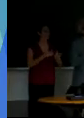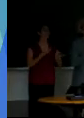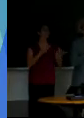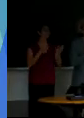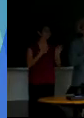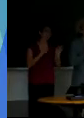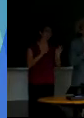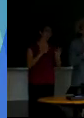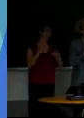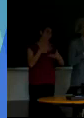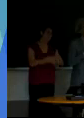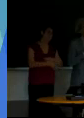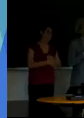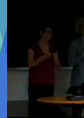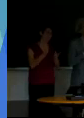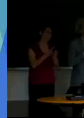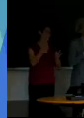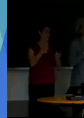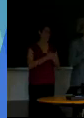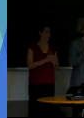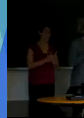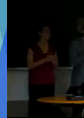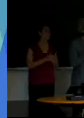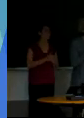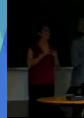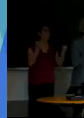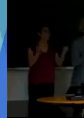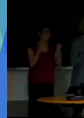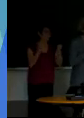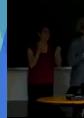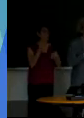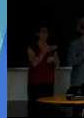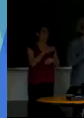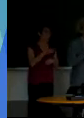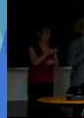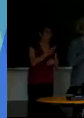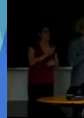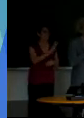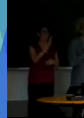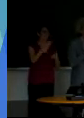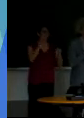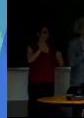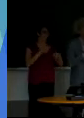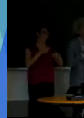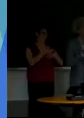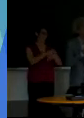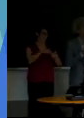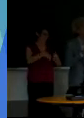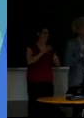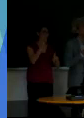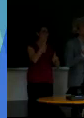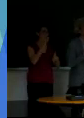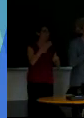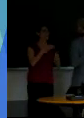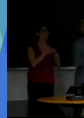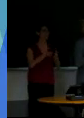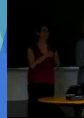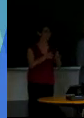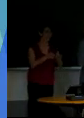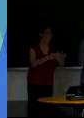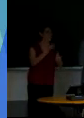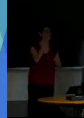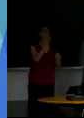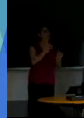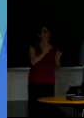significativa. Le attività di orientamento in ingresso come questa o in itinere o anche in uscita, quindi di